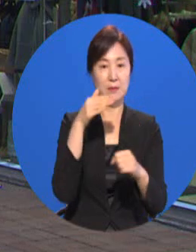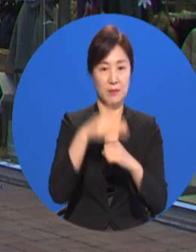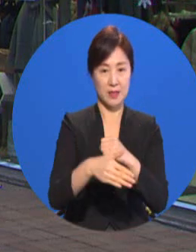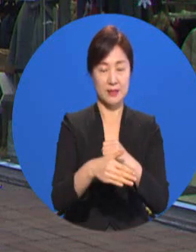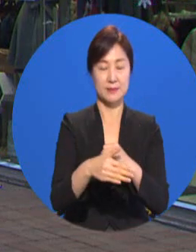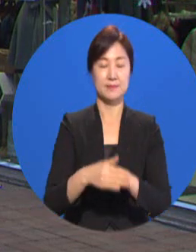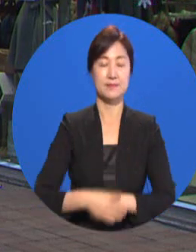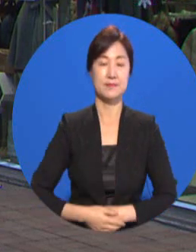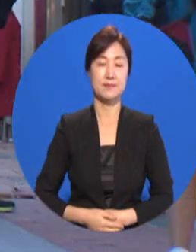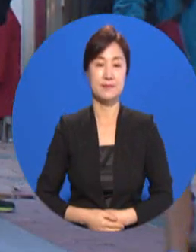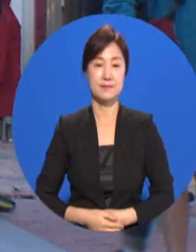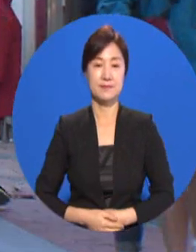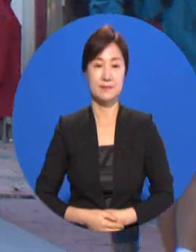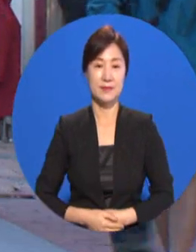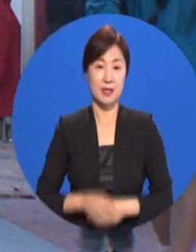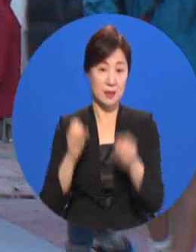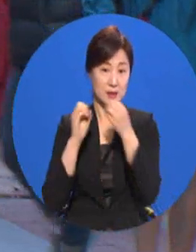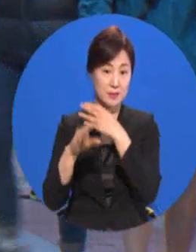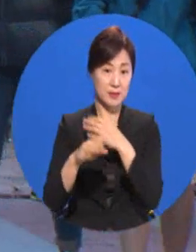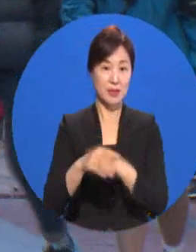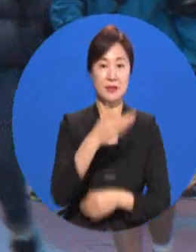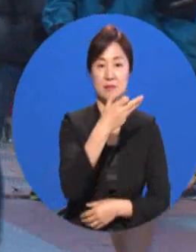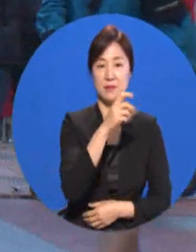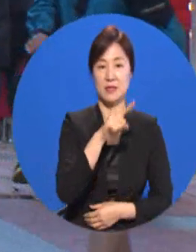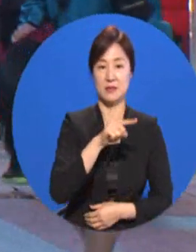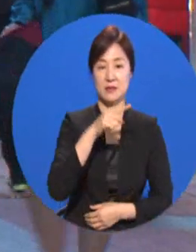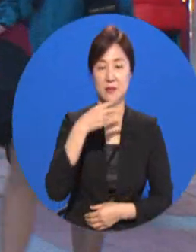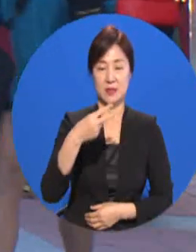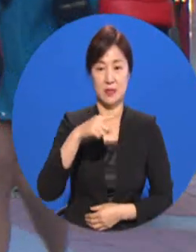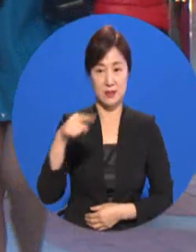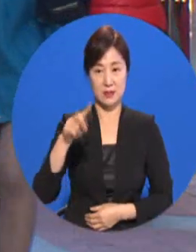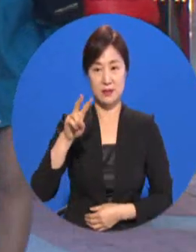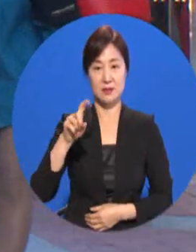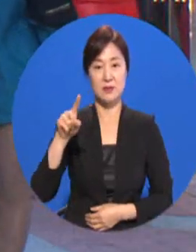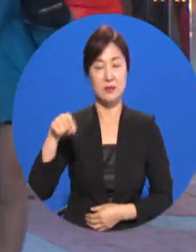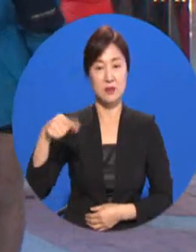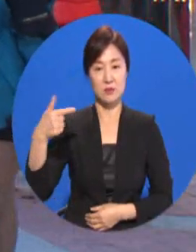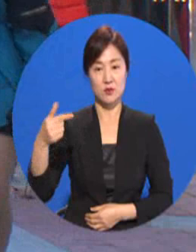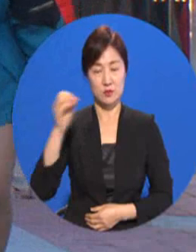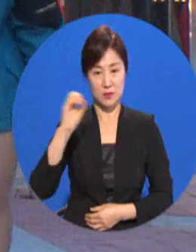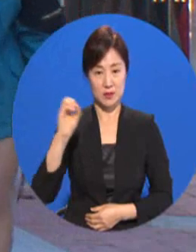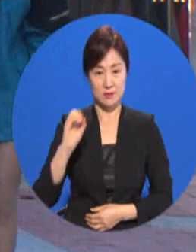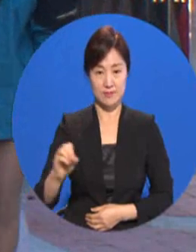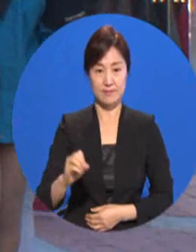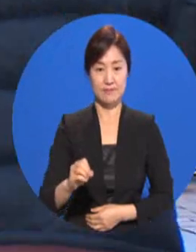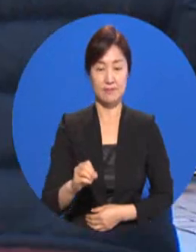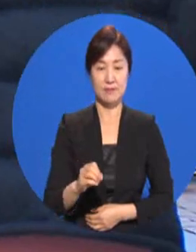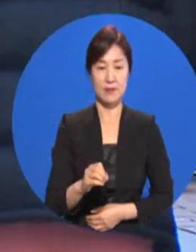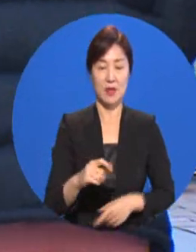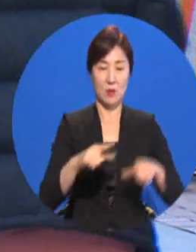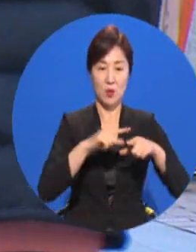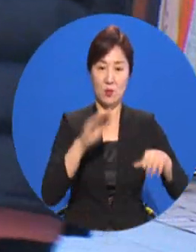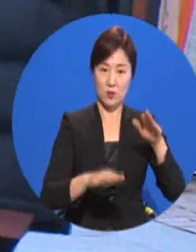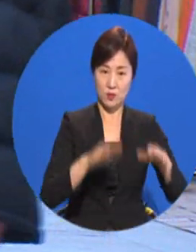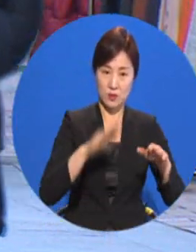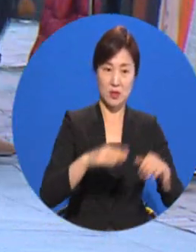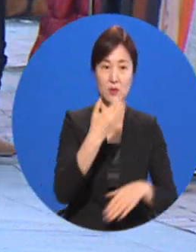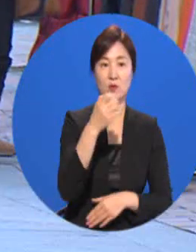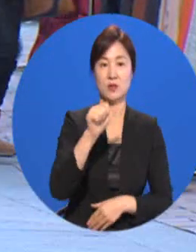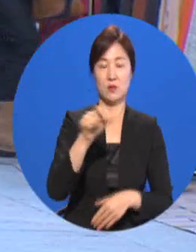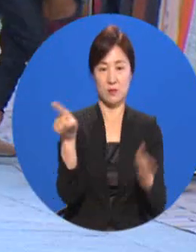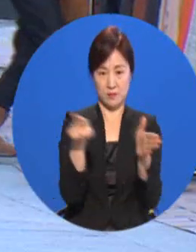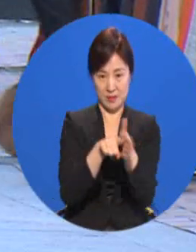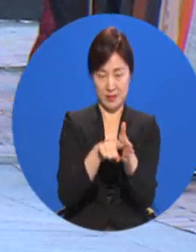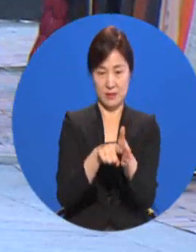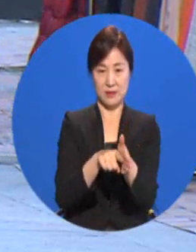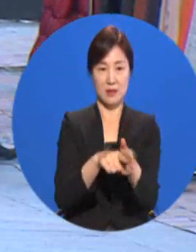통해 질 수 있으며 응답률은 18.2% 에서 21.6% 표본 오차 는 95% 신뢰 수준